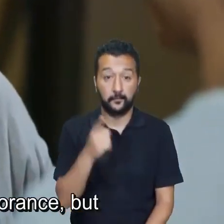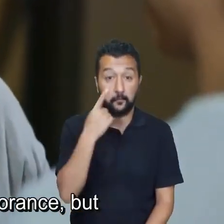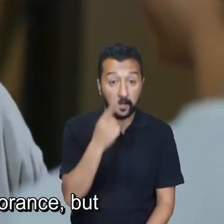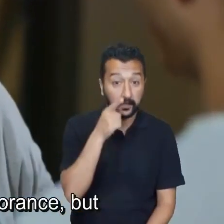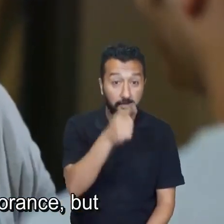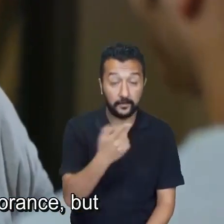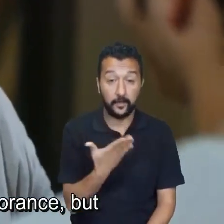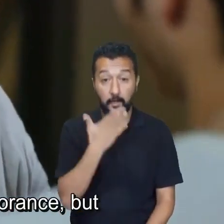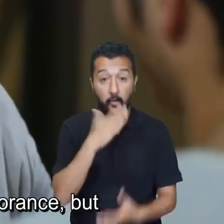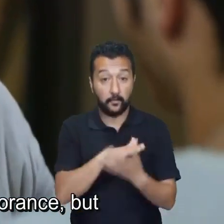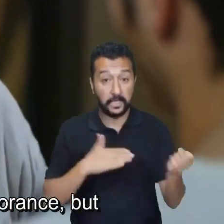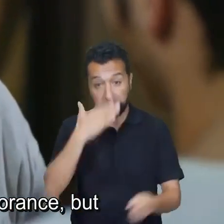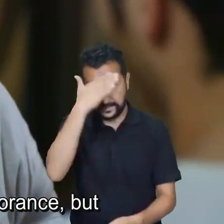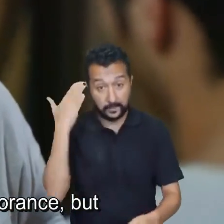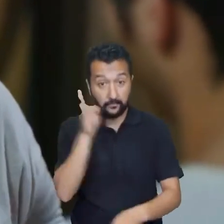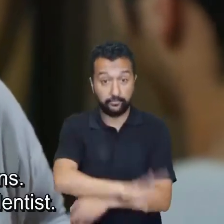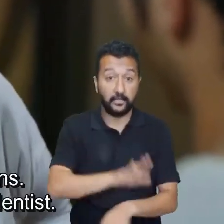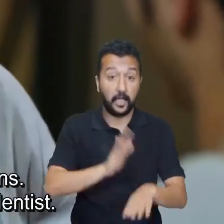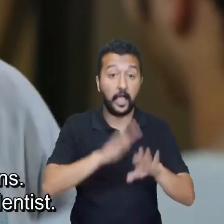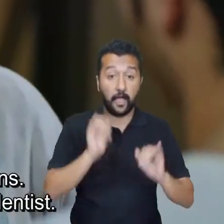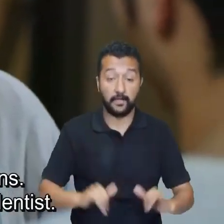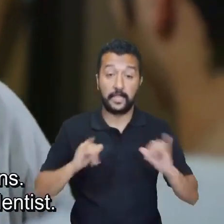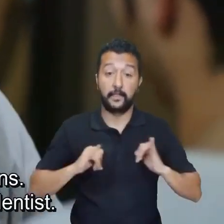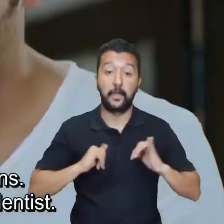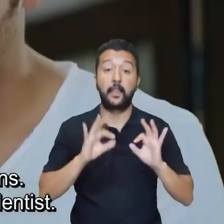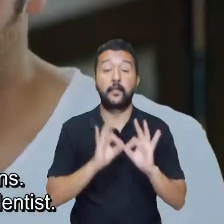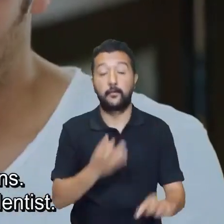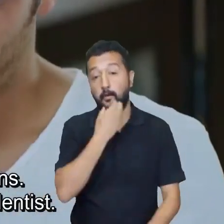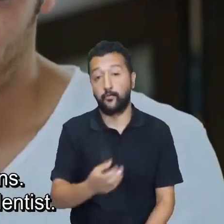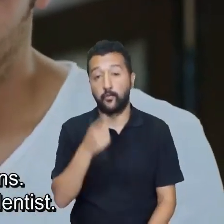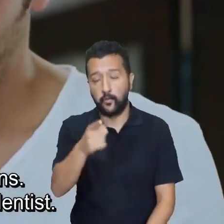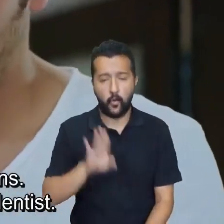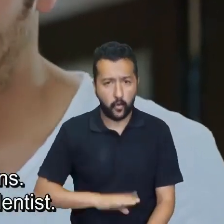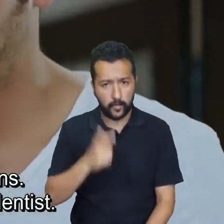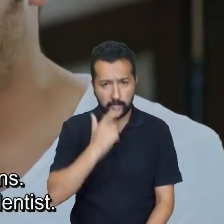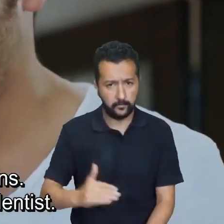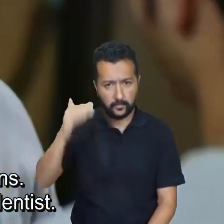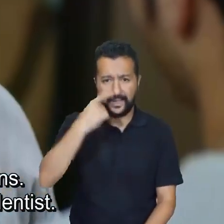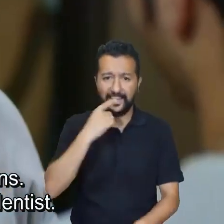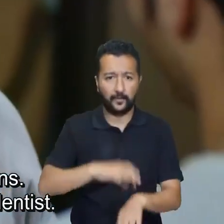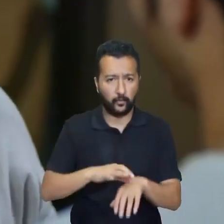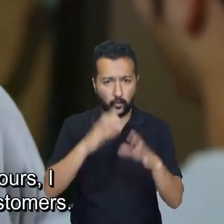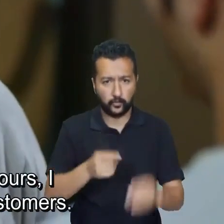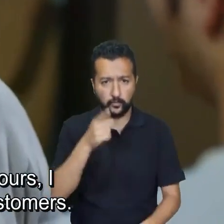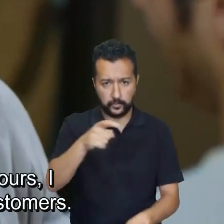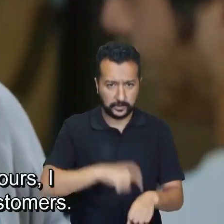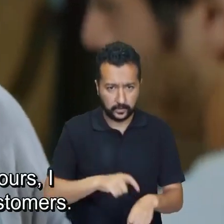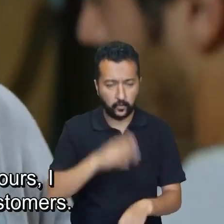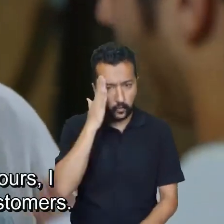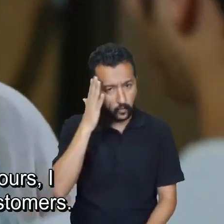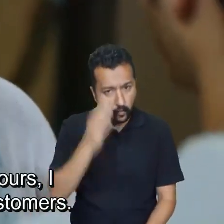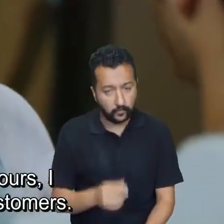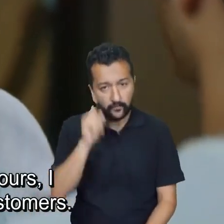Bana bak, tahsil cehaleti alıyor ama tembellik baki kalıyor. Ay oğlum koskoca diş hekimisin sen. Bu saatlere